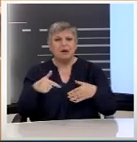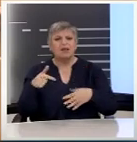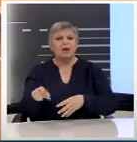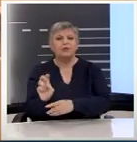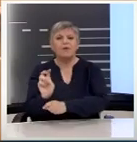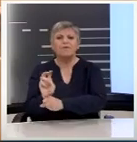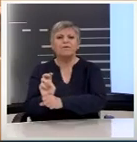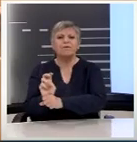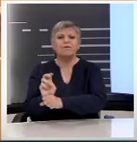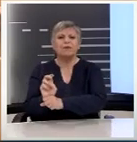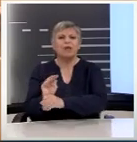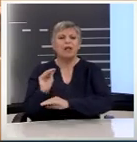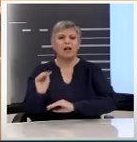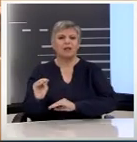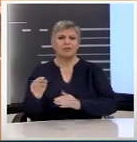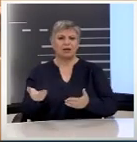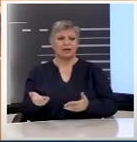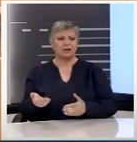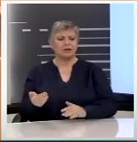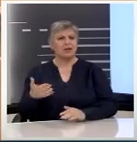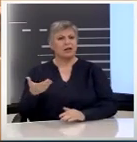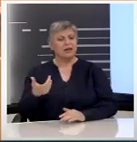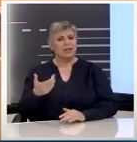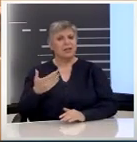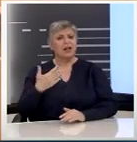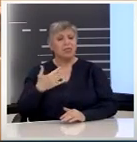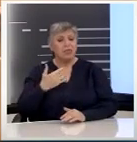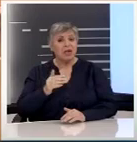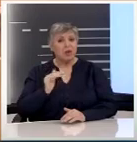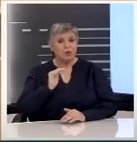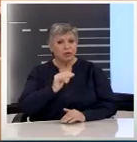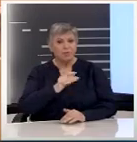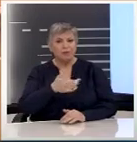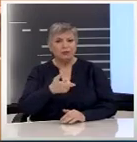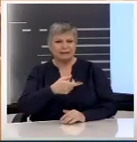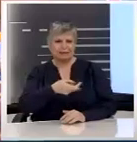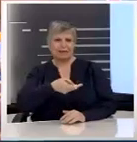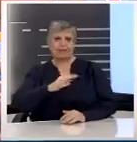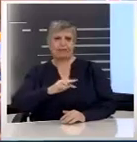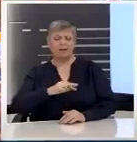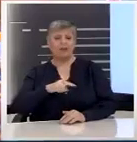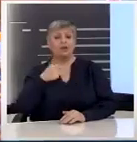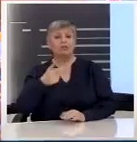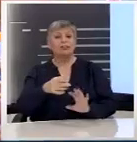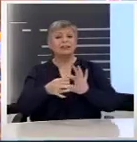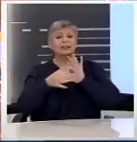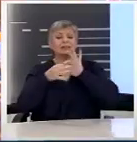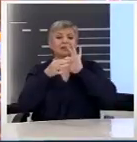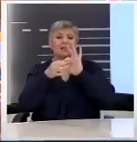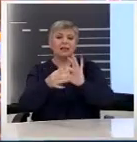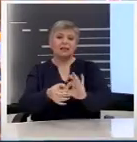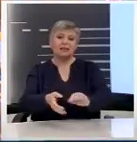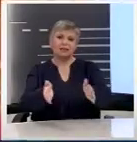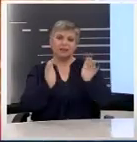Καλά, εσείς συνεχίζετε. Συνεχίζετε λοιπόν, συνεχίζετε και σας ξαναλέω. Παρακαλώ, τι θέλετε κύριε